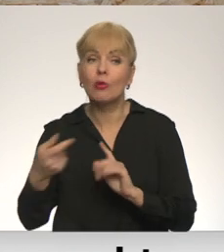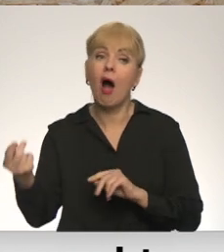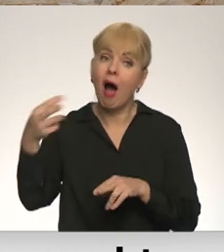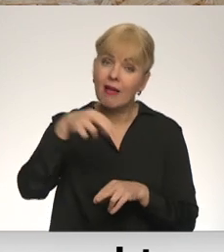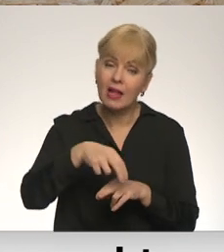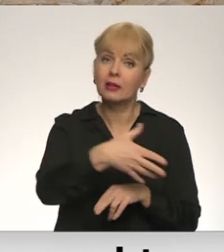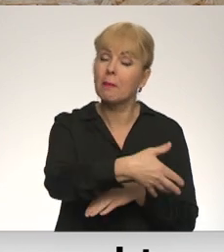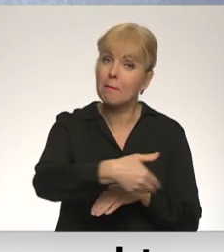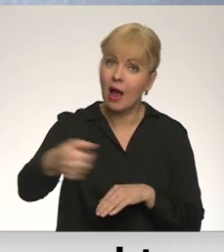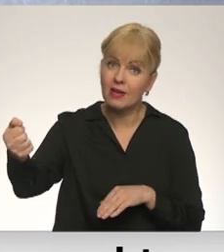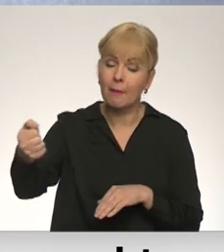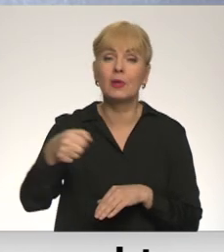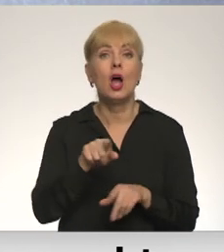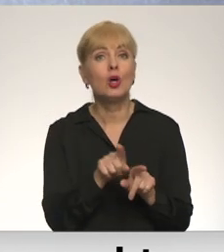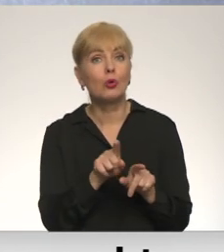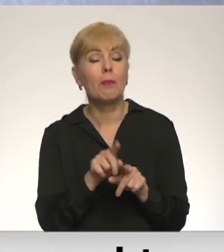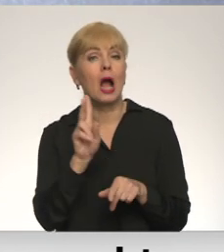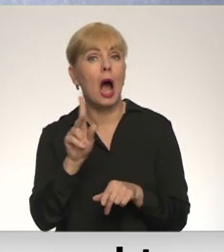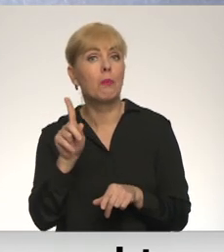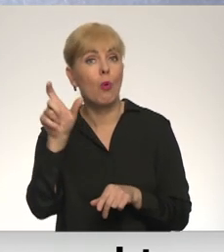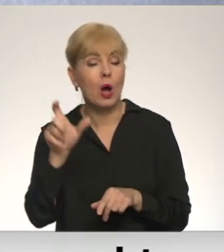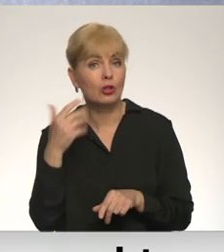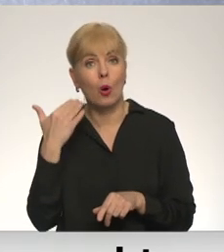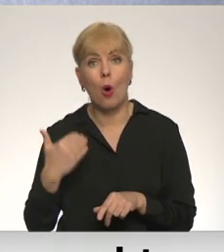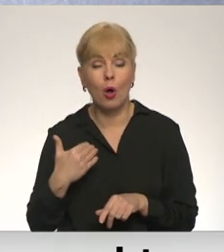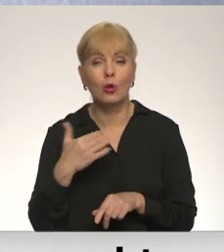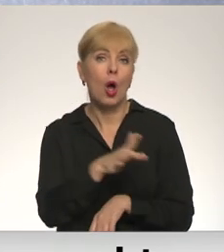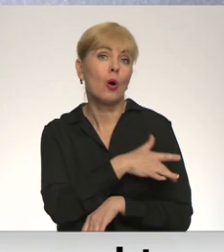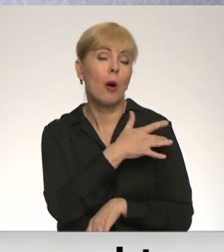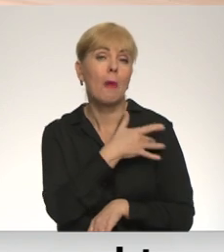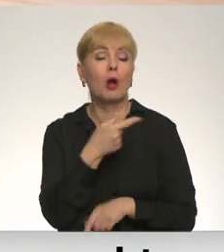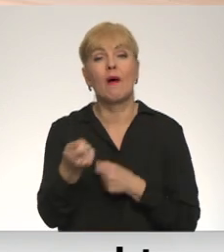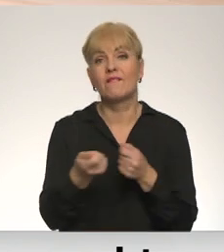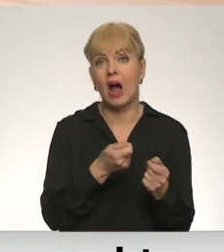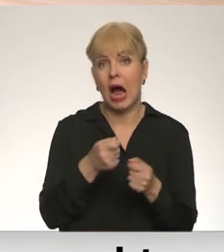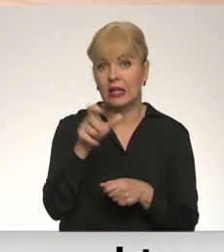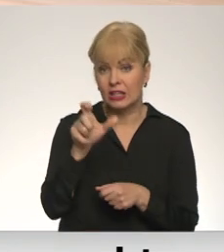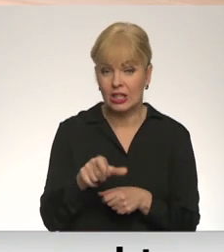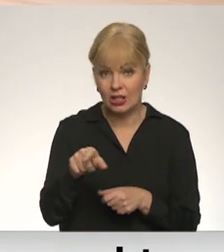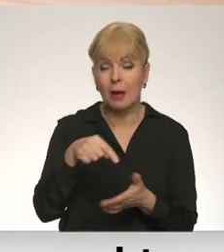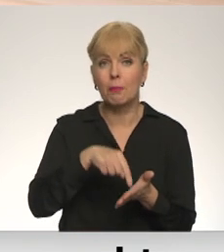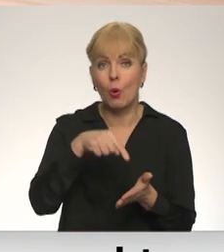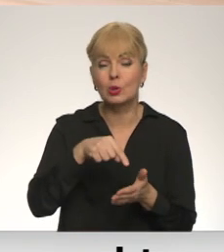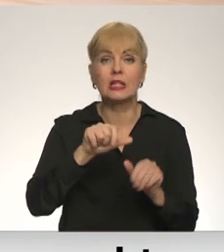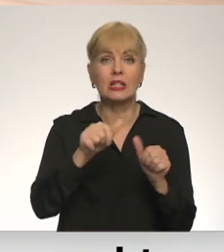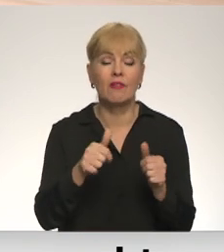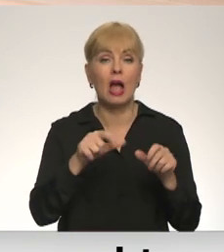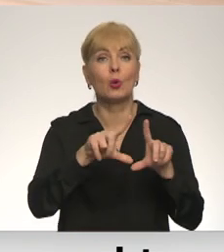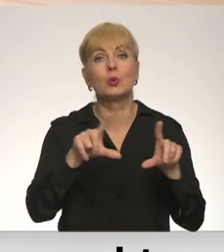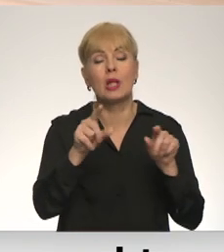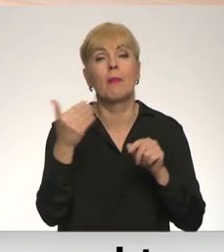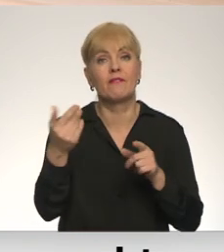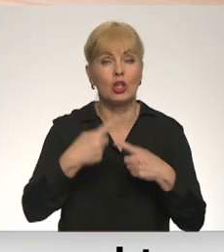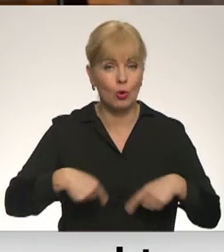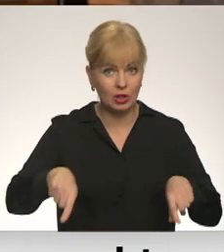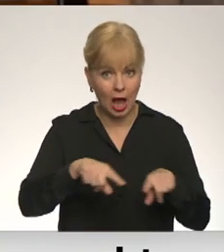uz šo punktu un paņemt. Tā kā Kaspars Poriķis ir Kuldīgas komunālo kalpojumu vadītājs, tad šis punkts izveidots uzņēmumu teritorijā.